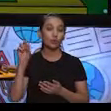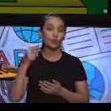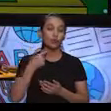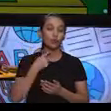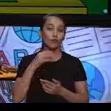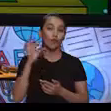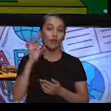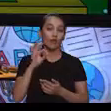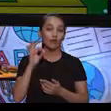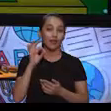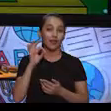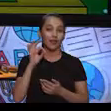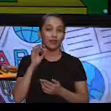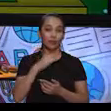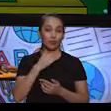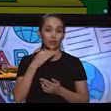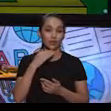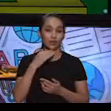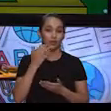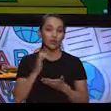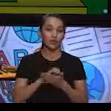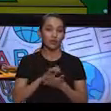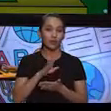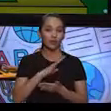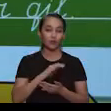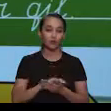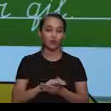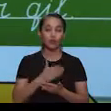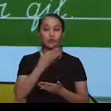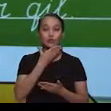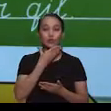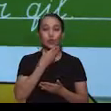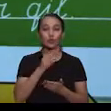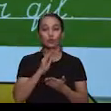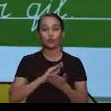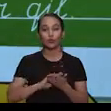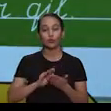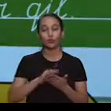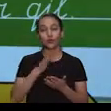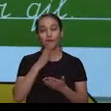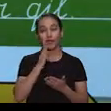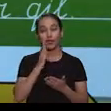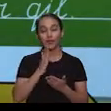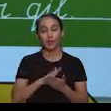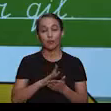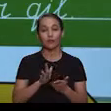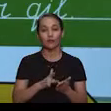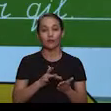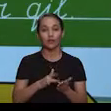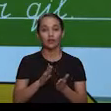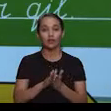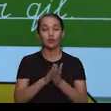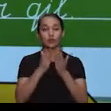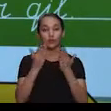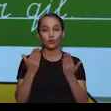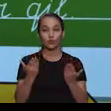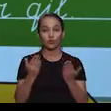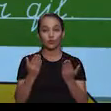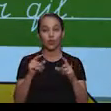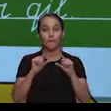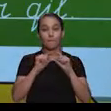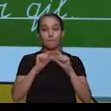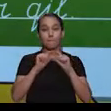Keling, hozir sizlar bilan husnixat daqiqasini o'tkazib olsak. Daftarlaringizni ochib,